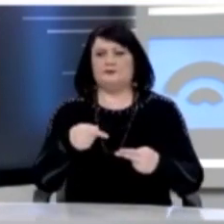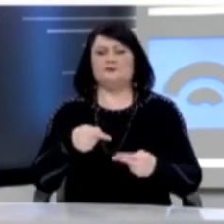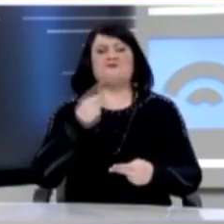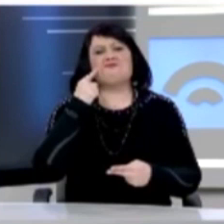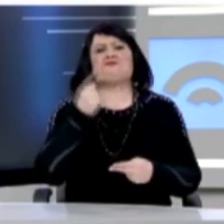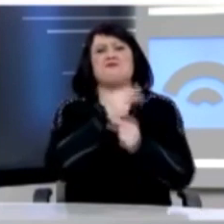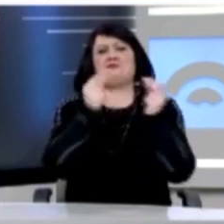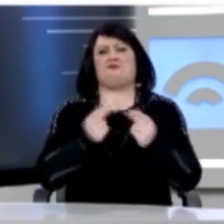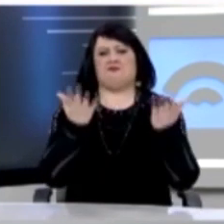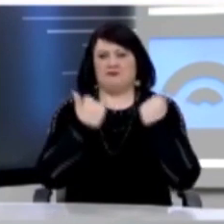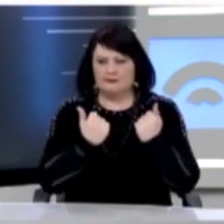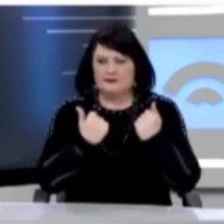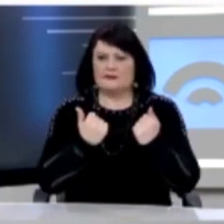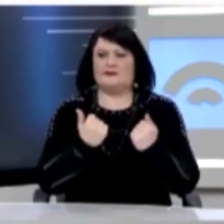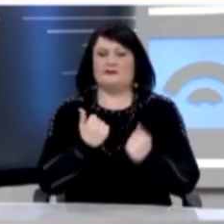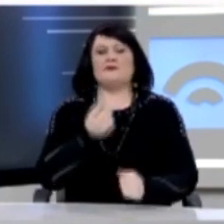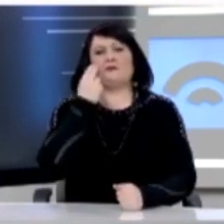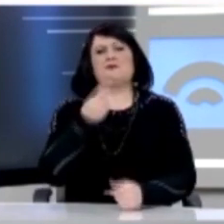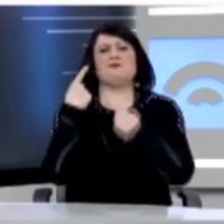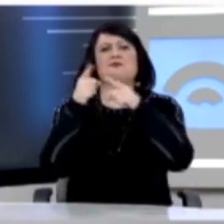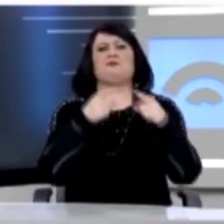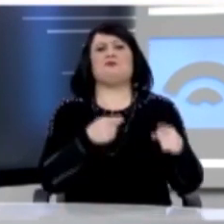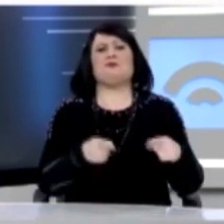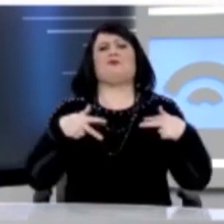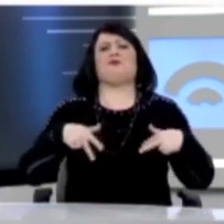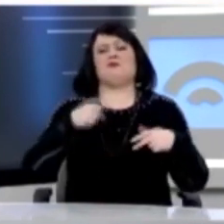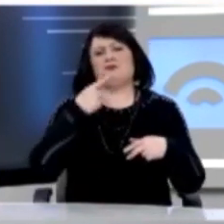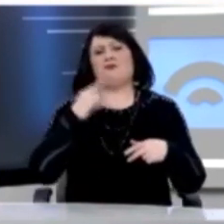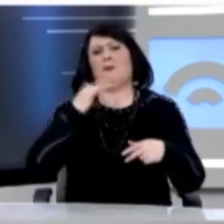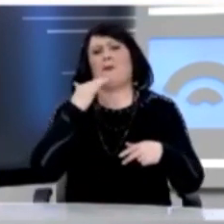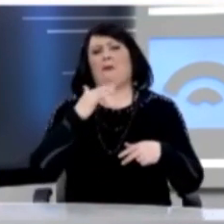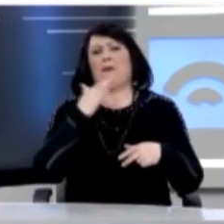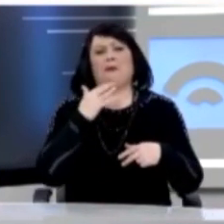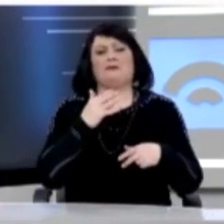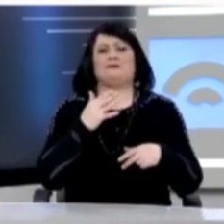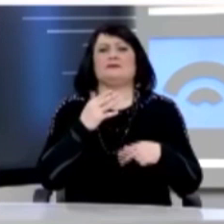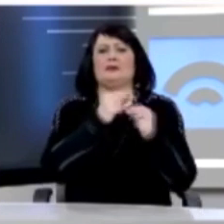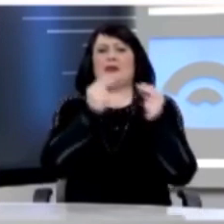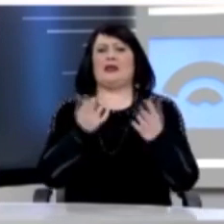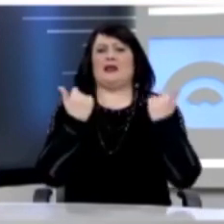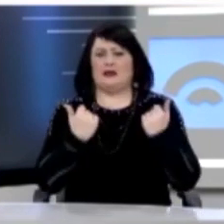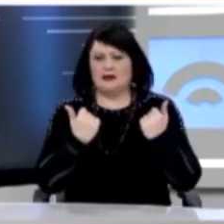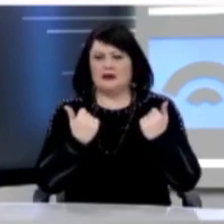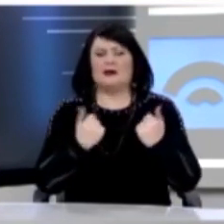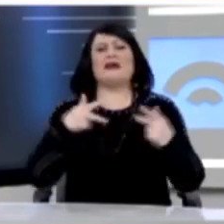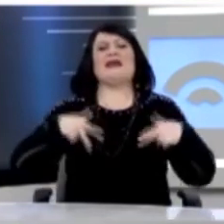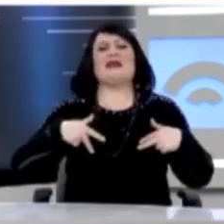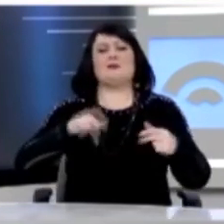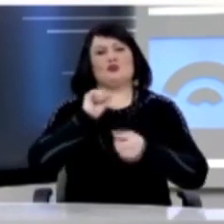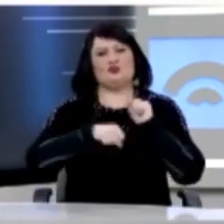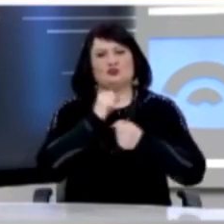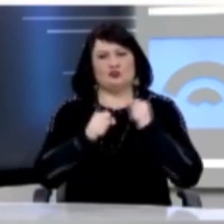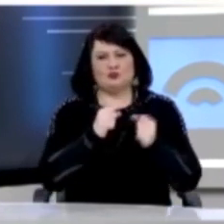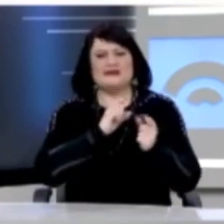κούφια είναι τα διάφορα λόγια της κυβέρνησης, η οποία προσπαθώντας να εξοραίσει